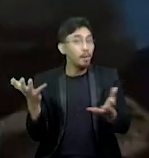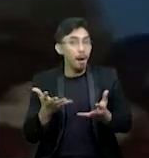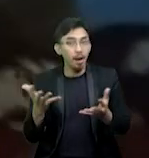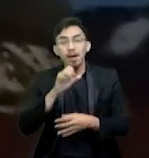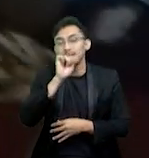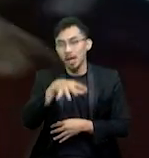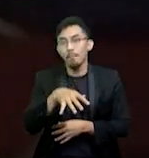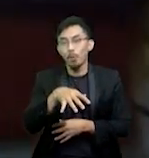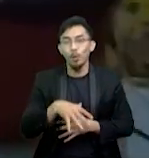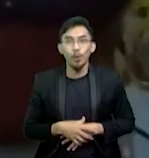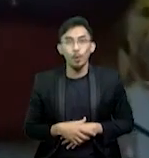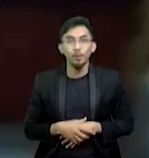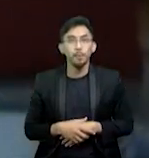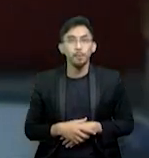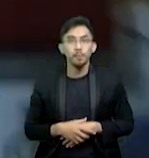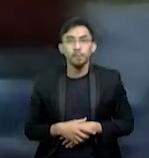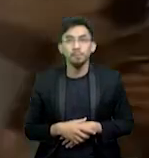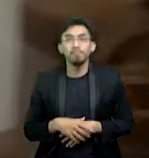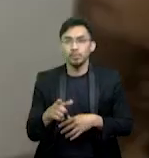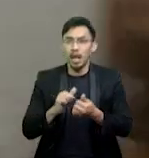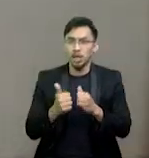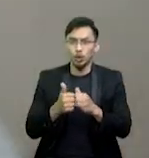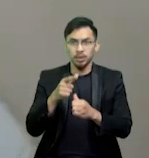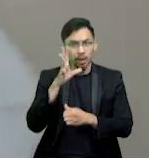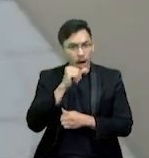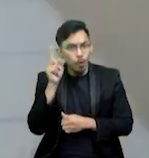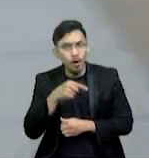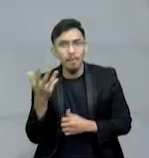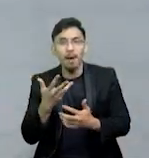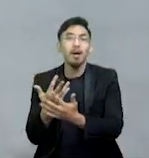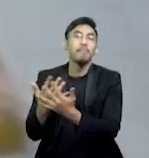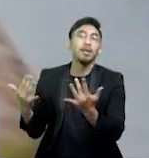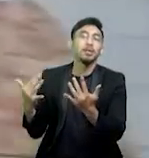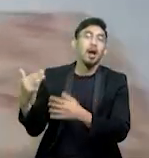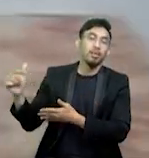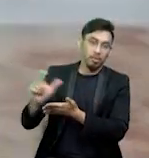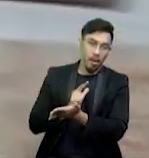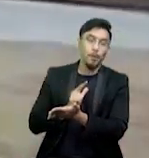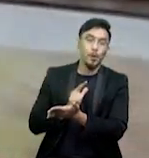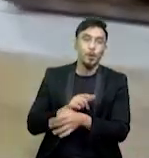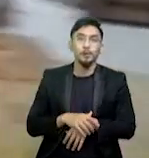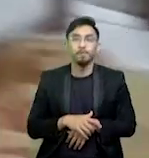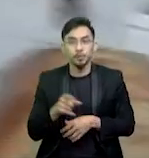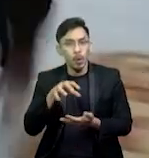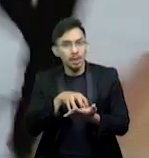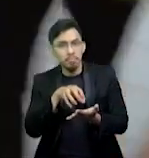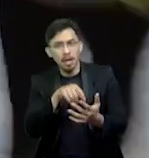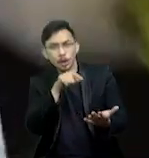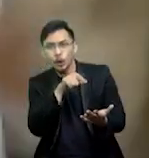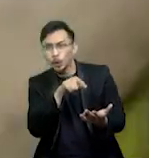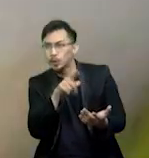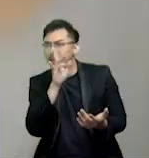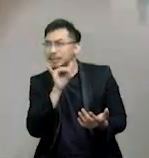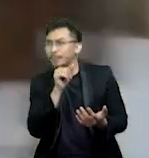tangga kasus ini terungkap berawal dari informasi masyarakat terkait tempat penampungan milik PT akarina Utama Sejahtera